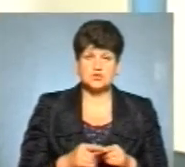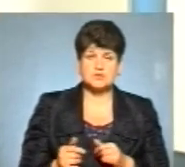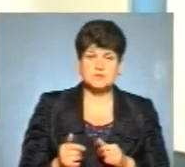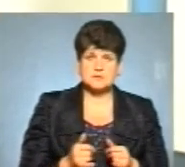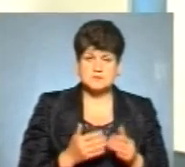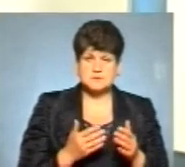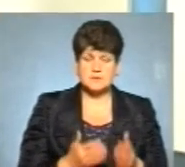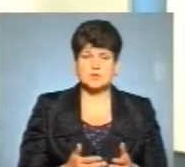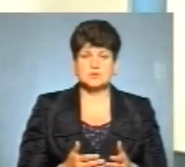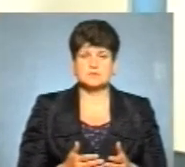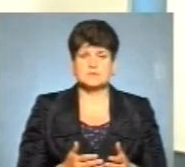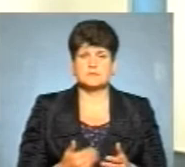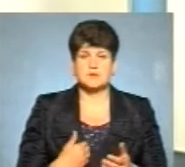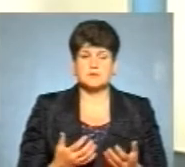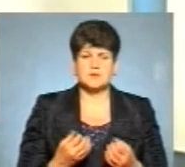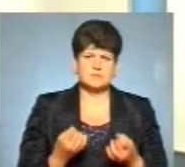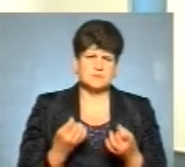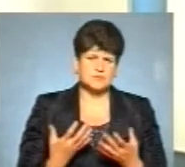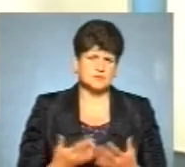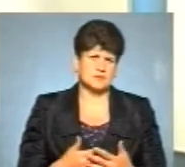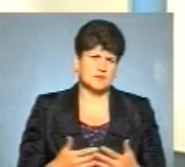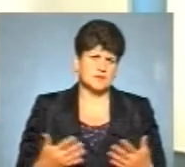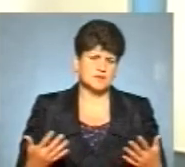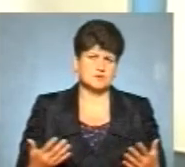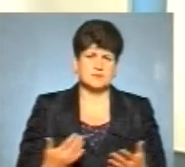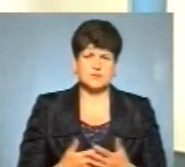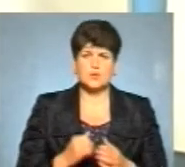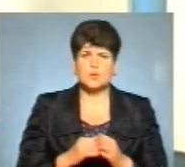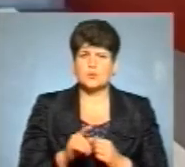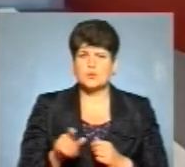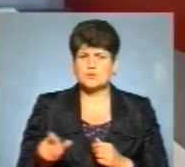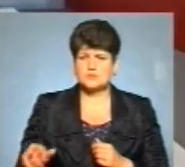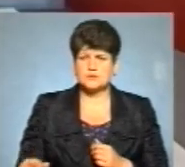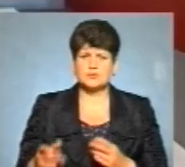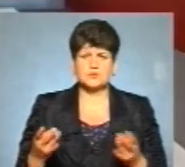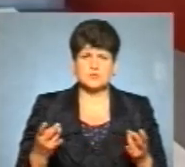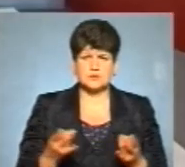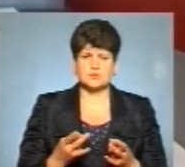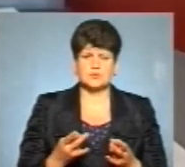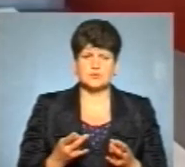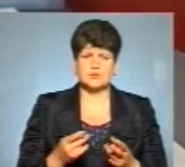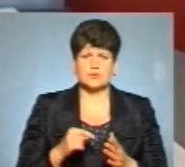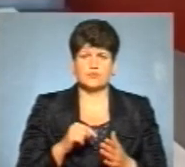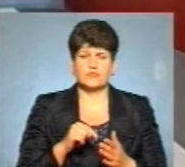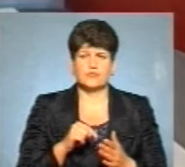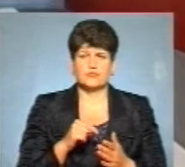Тобто, беремо елементарні речі. Тобто, кожен пацієнт потребує